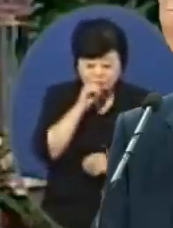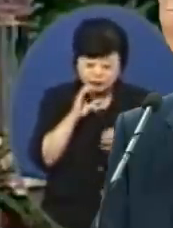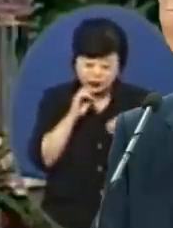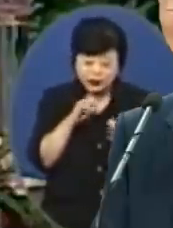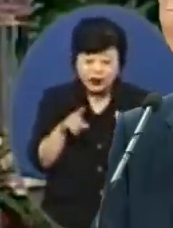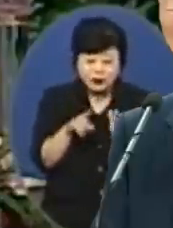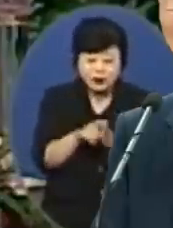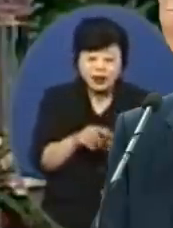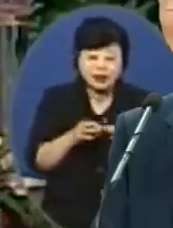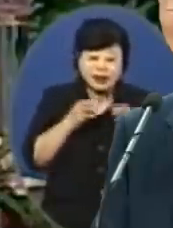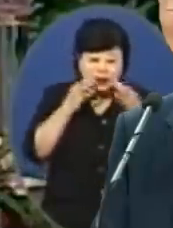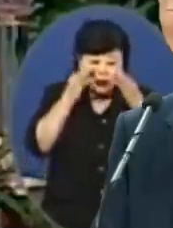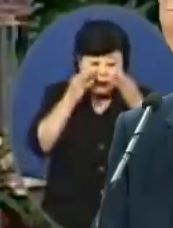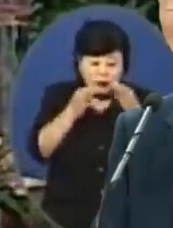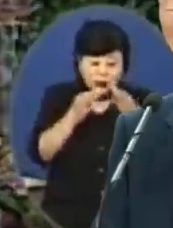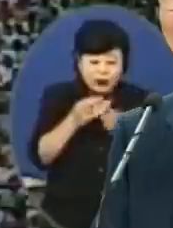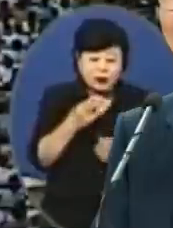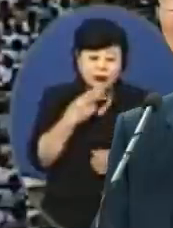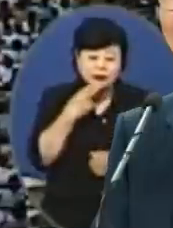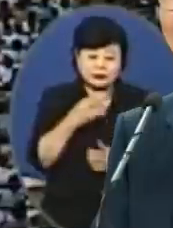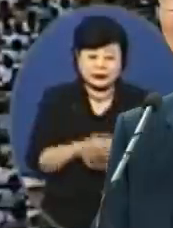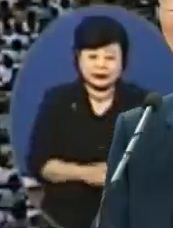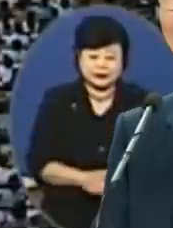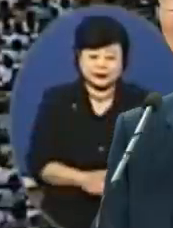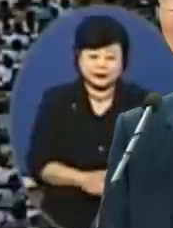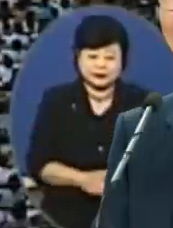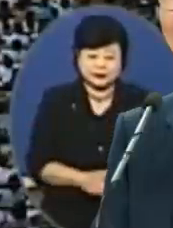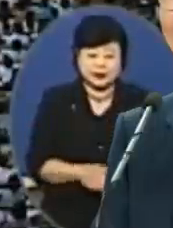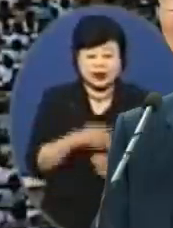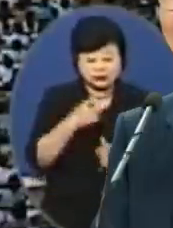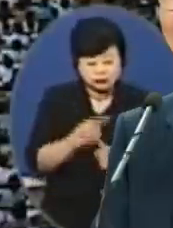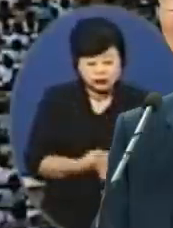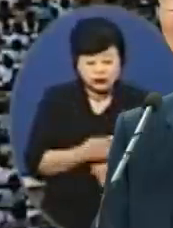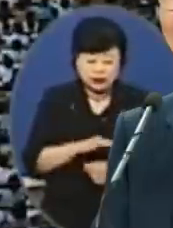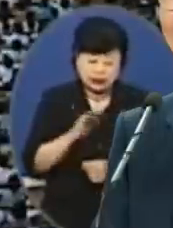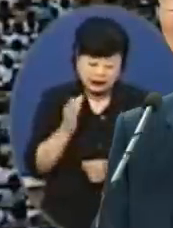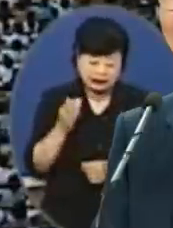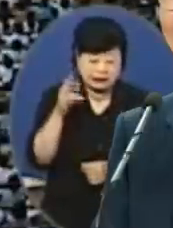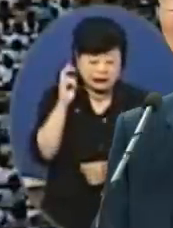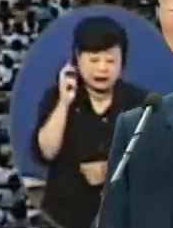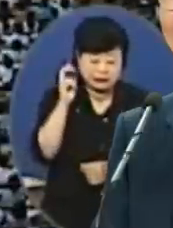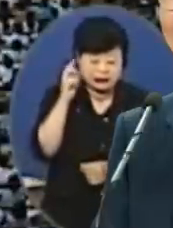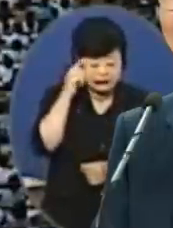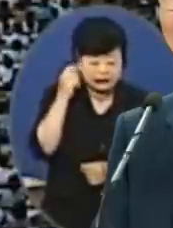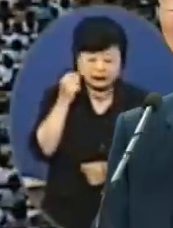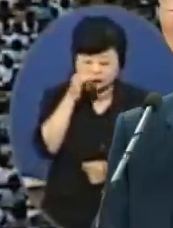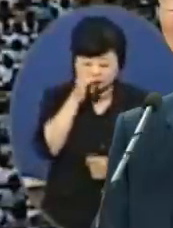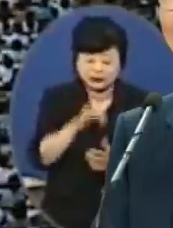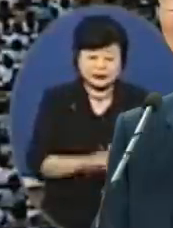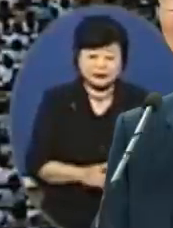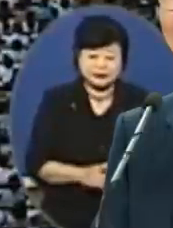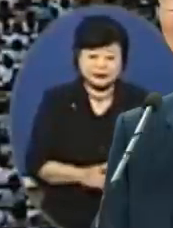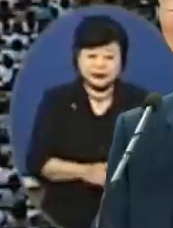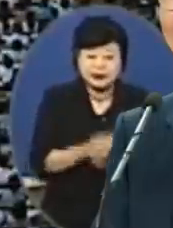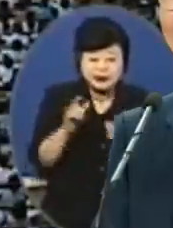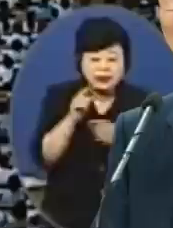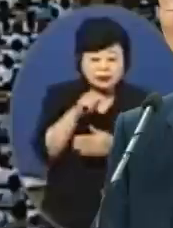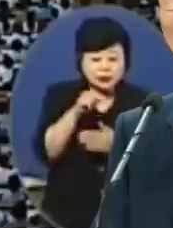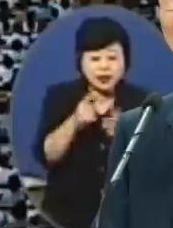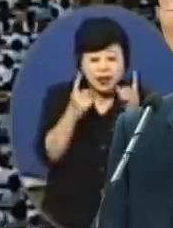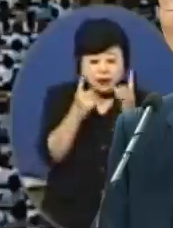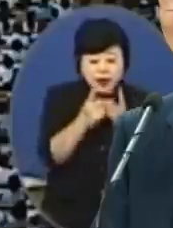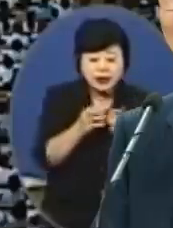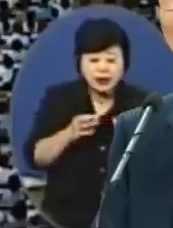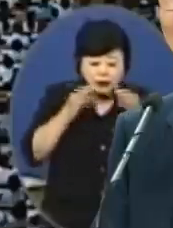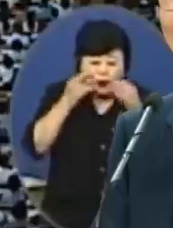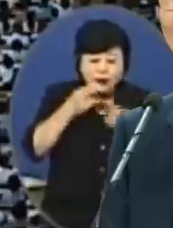위한 노력을 하지 않습니다. 우연히 잘 때 갈 것으로만 생각하고 있는 것입니다. 우리의 삶이 만남의